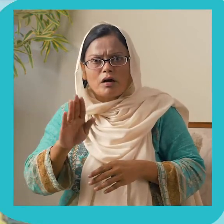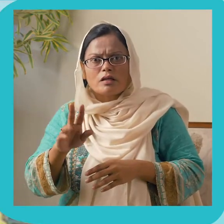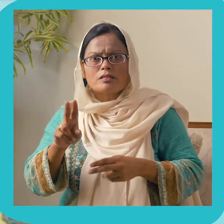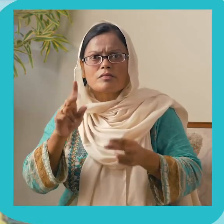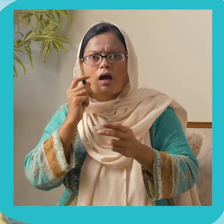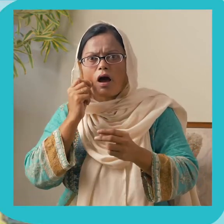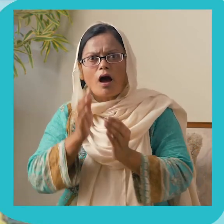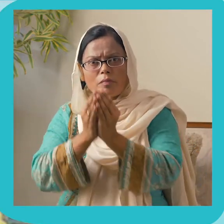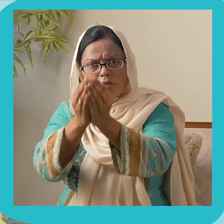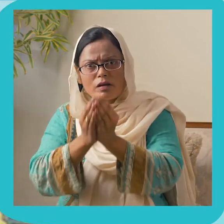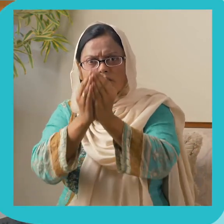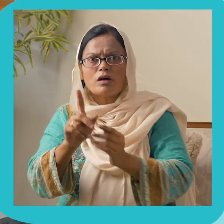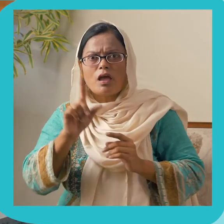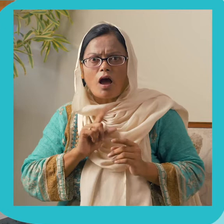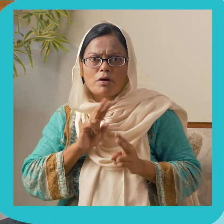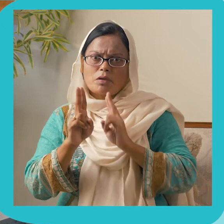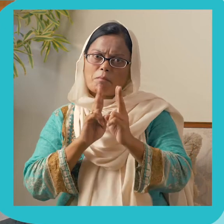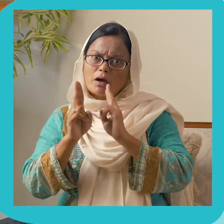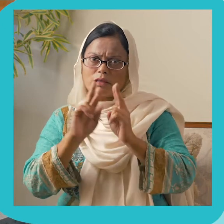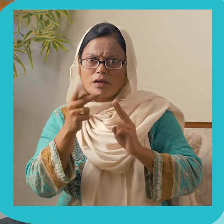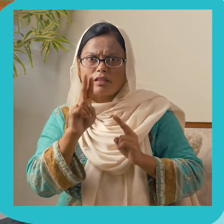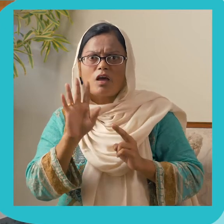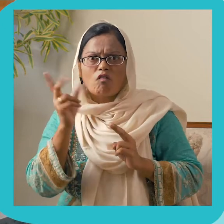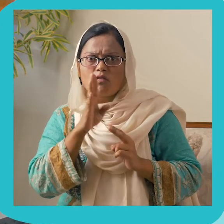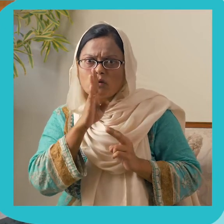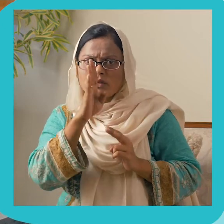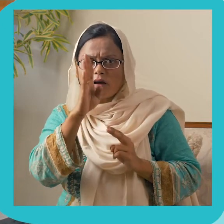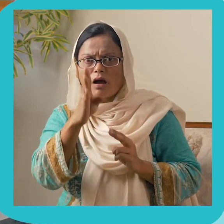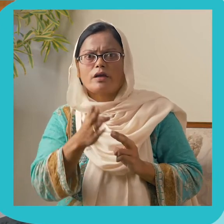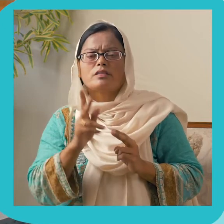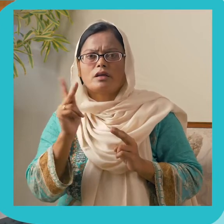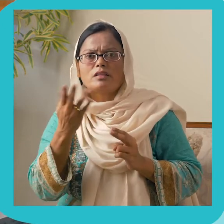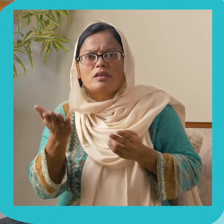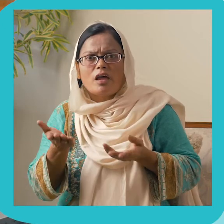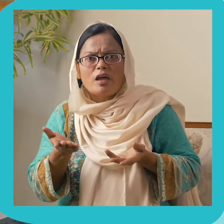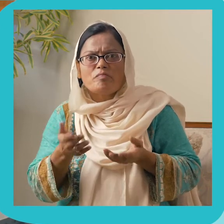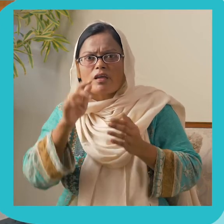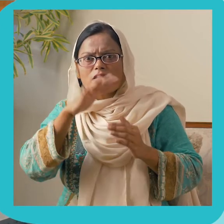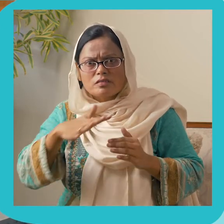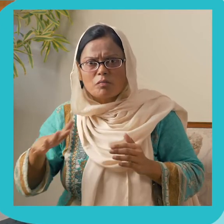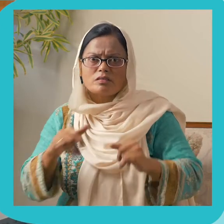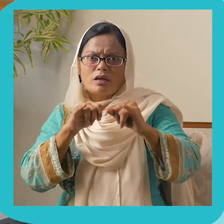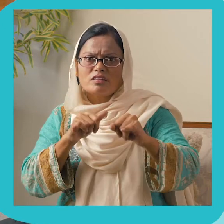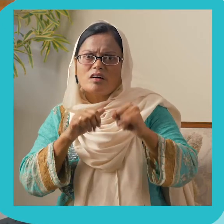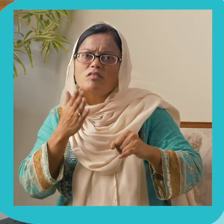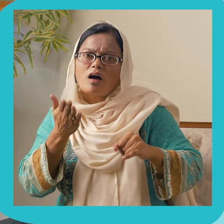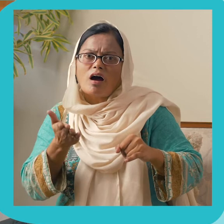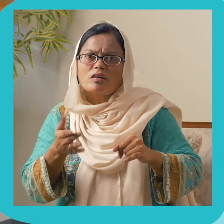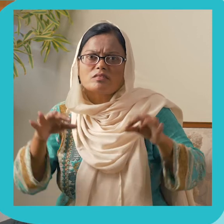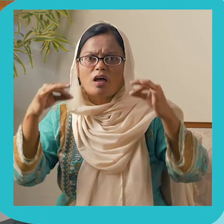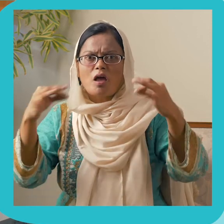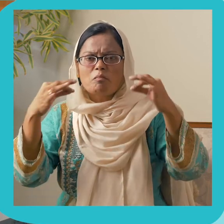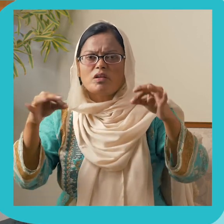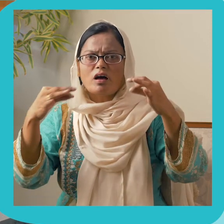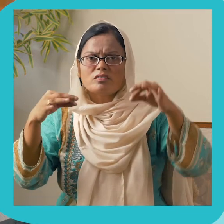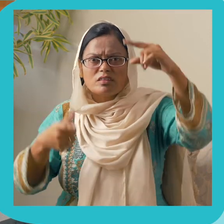माहीगीर आपस में बातें कर रहे थे। वो शिकायत कर रहे थे कि समुद्री जानवर अक्सर प्लास्टिक को खाना समझकर